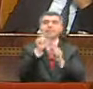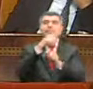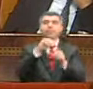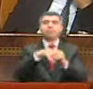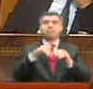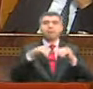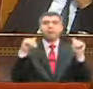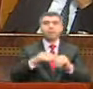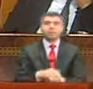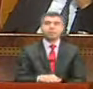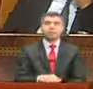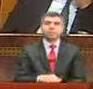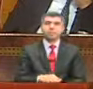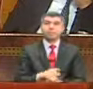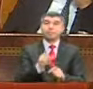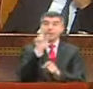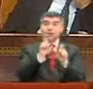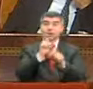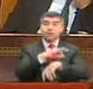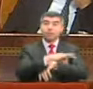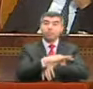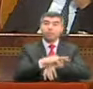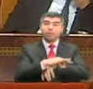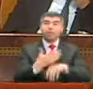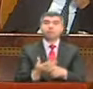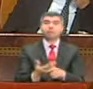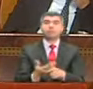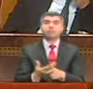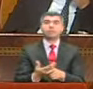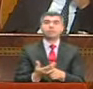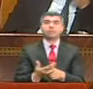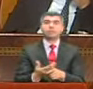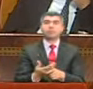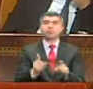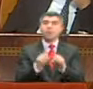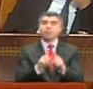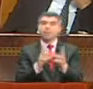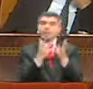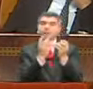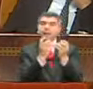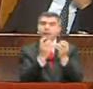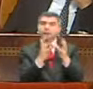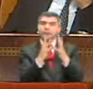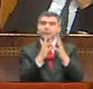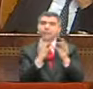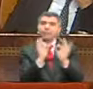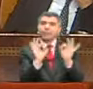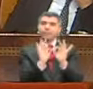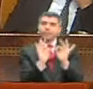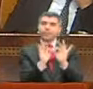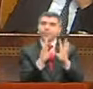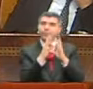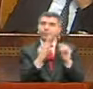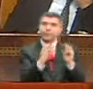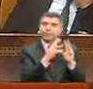النواب بالنسبه للموارد البشريه. بين الموارد البشريه راه كاين واحد الخصاص اللي هو مهول،